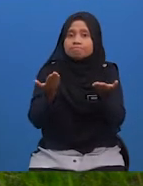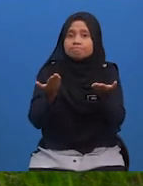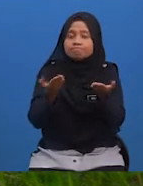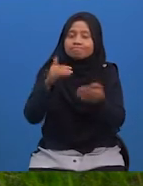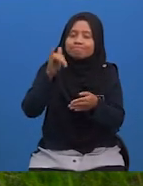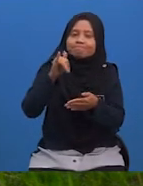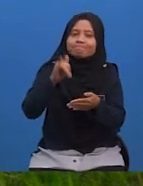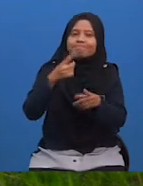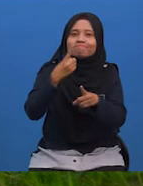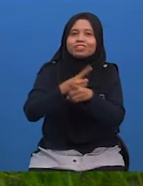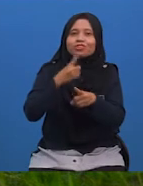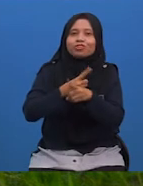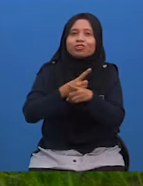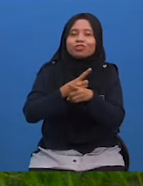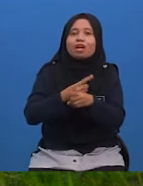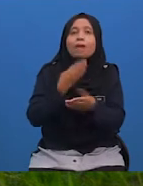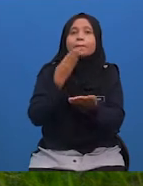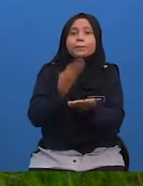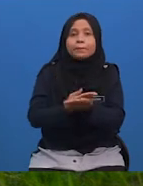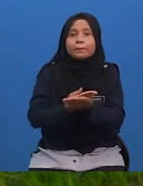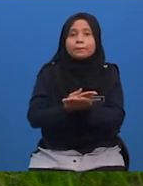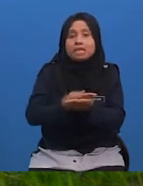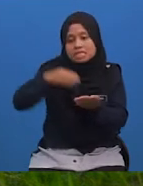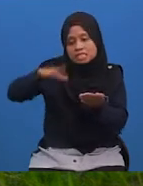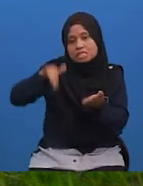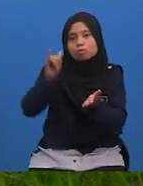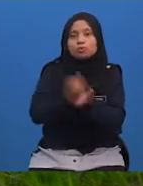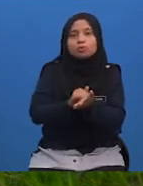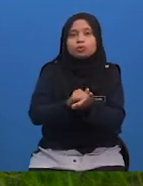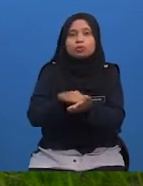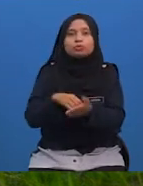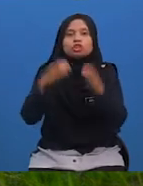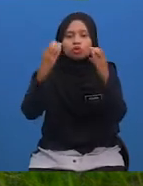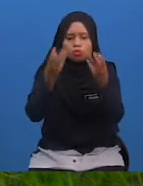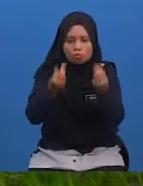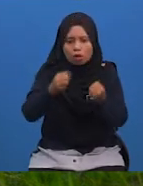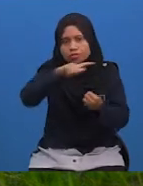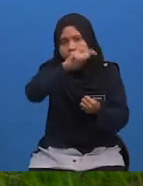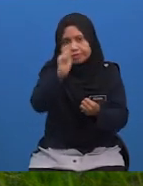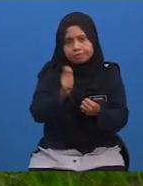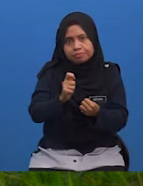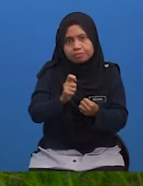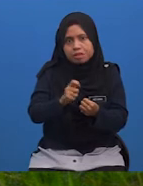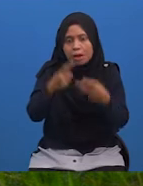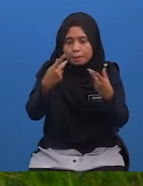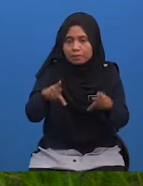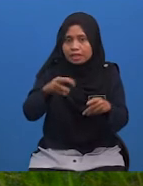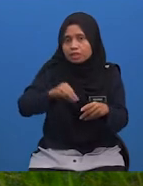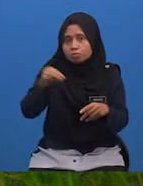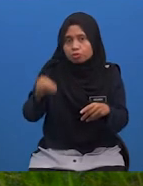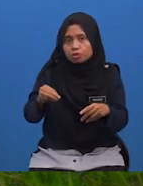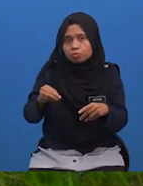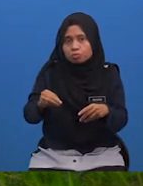Ya, tepat sekali. Baik. Sebelum itu, cikgu hendak bertanya. Pernah tak